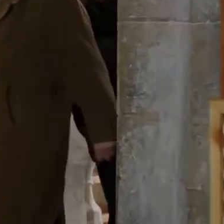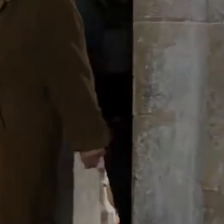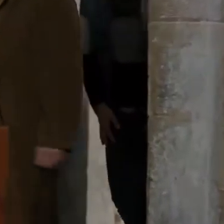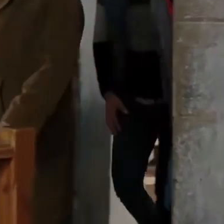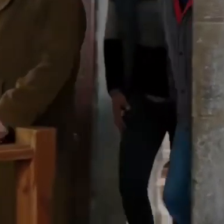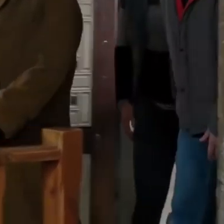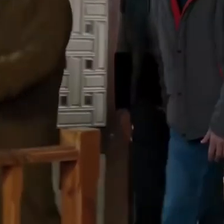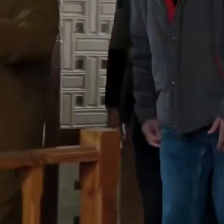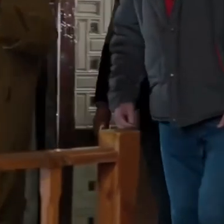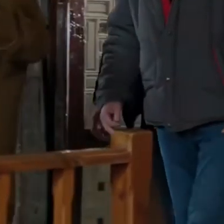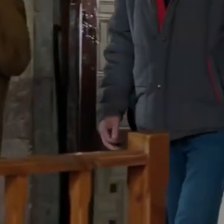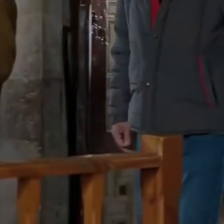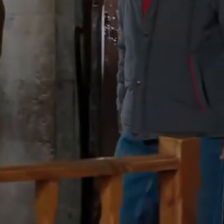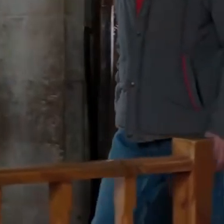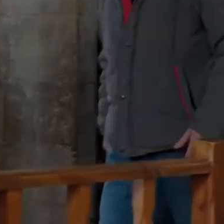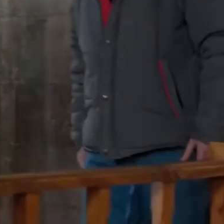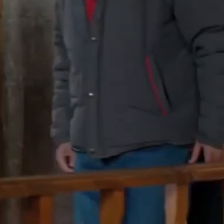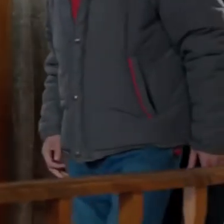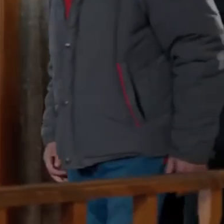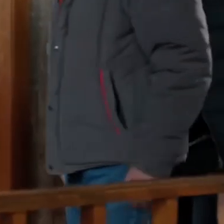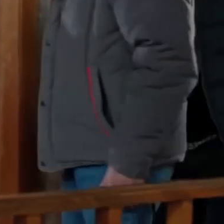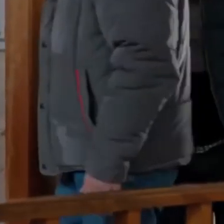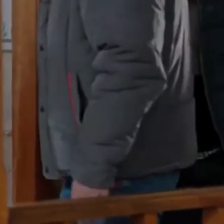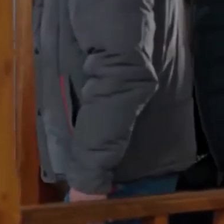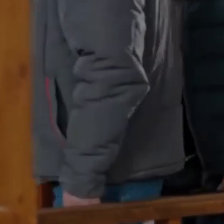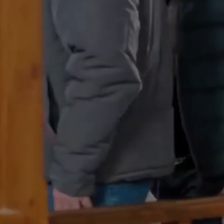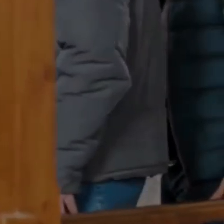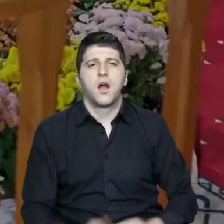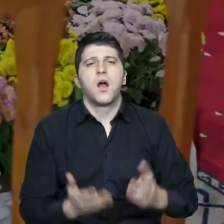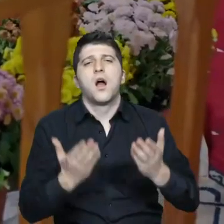Camiye girdiler. Ah. Rengarenk saksı çiçeklerini gördü.